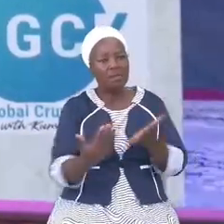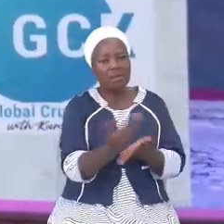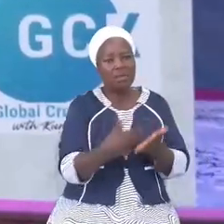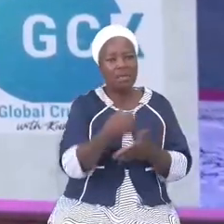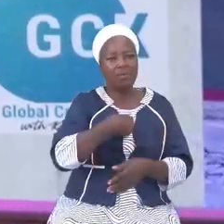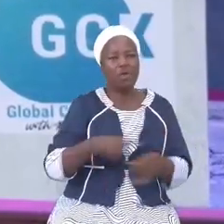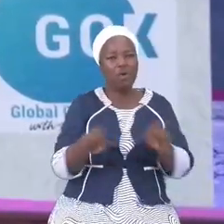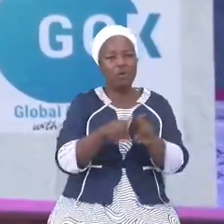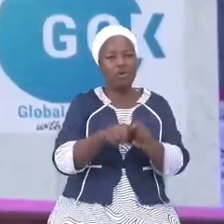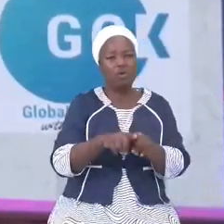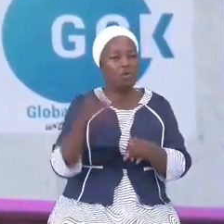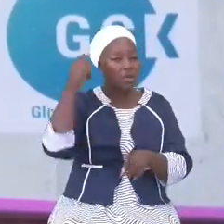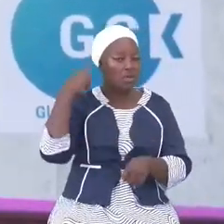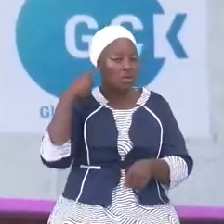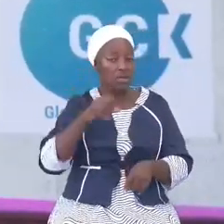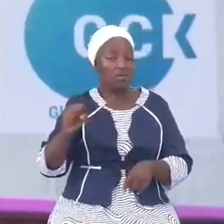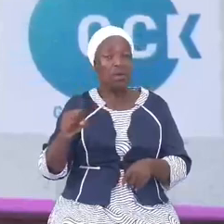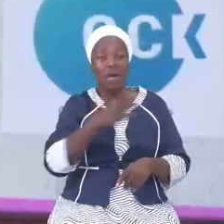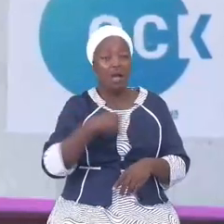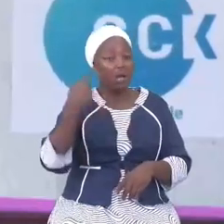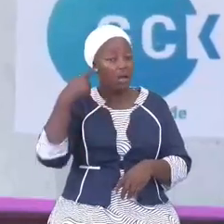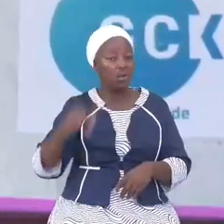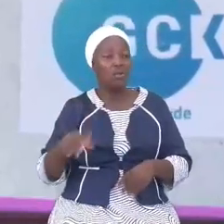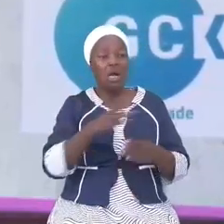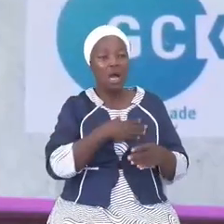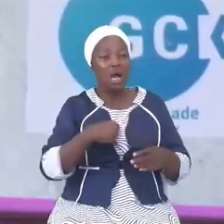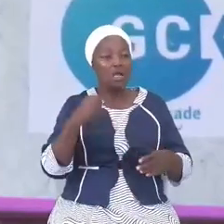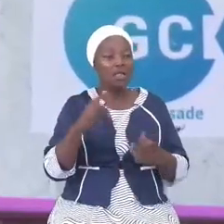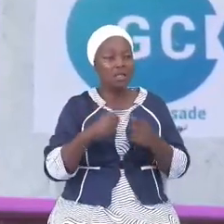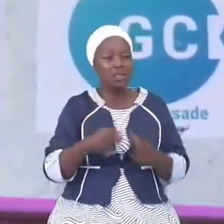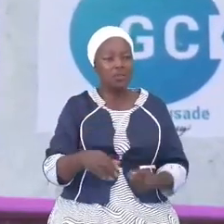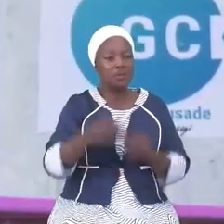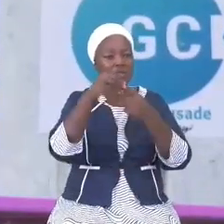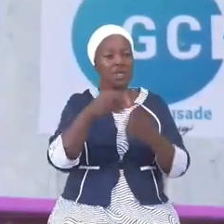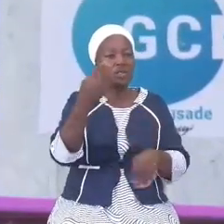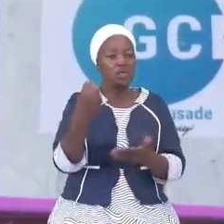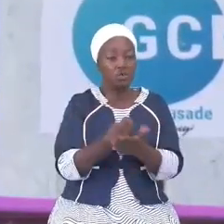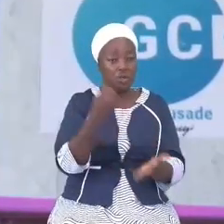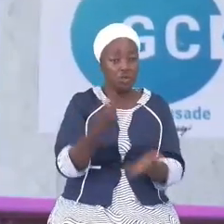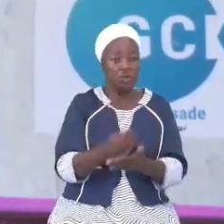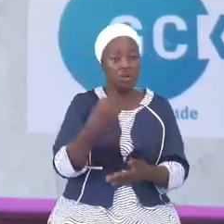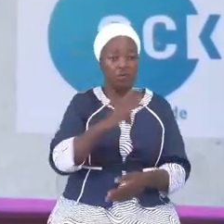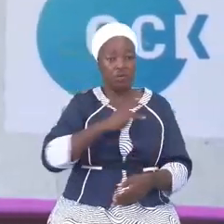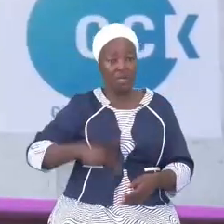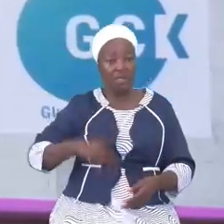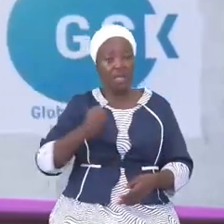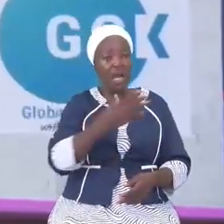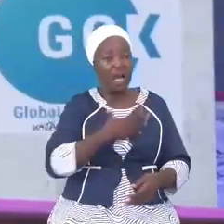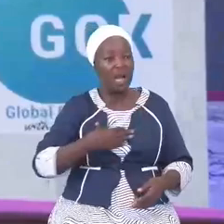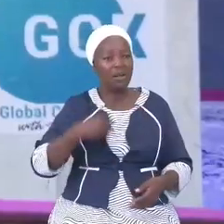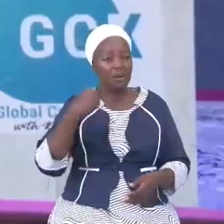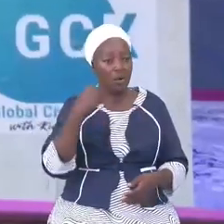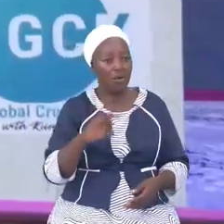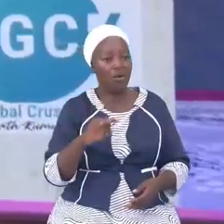je m'amassais de l'argent et de l'or et les richesses des rois et des provinces. Je me procurais des